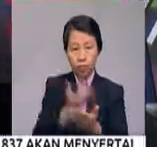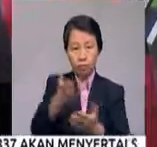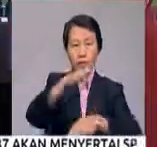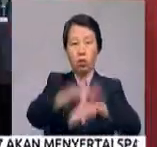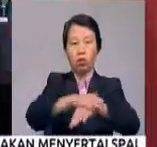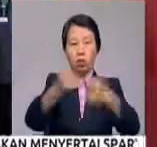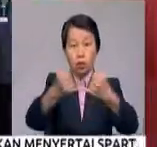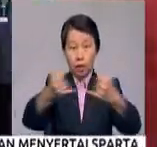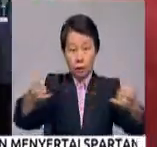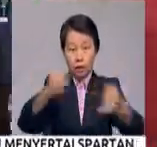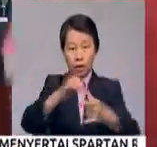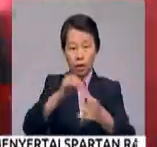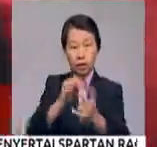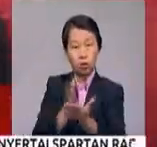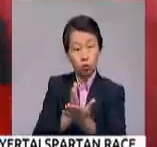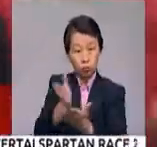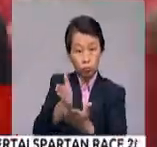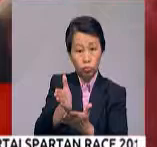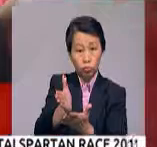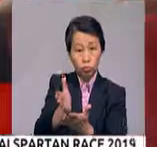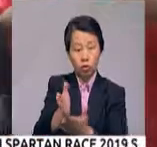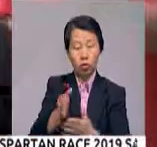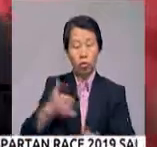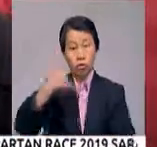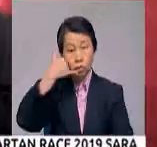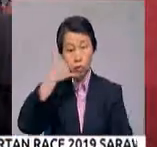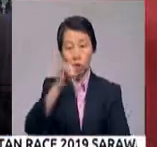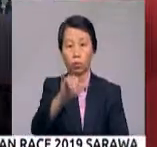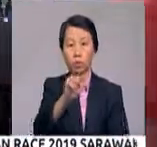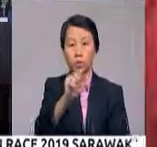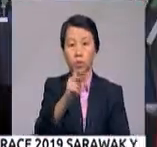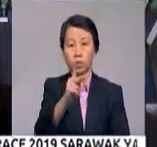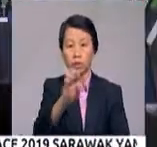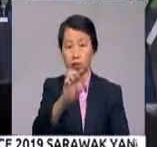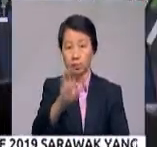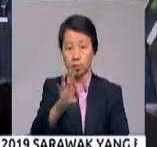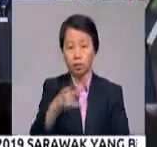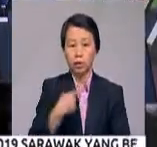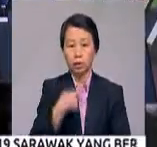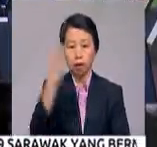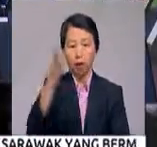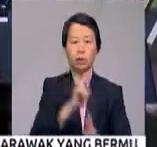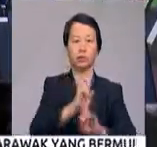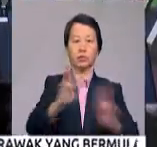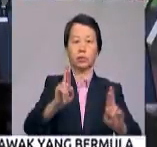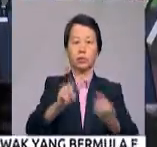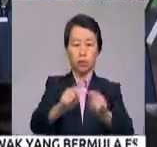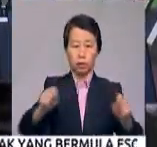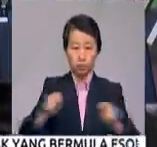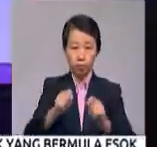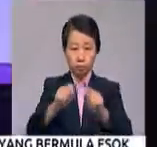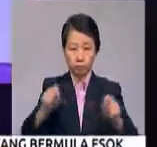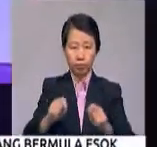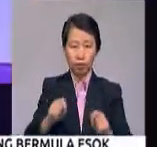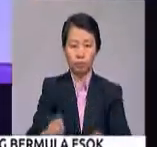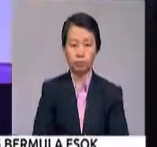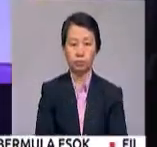online ataupun terus ke talian YAKIB di mana kami akan sediakanlah tempat-tempat tersebut.